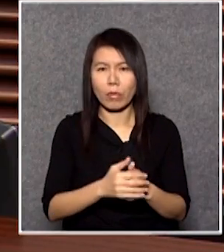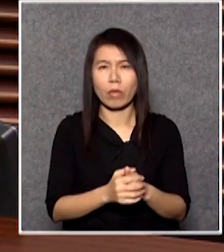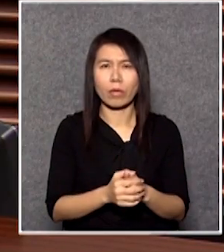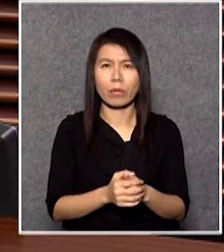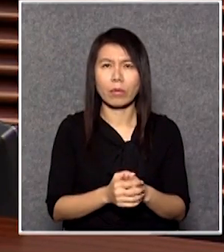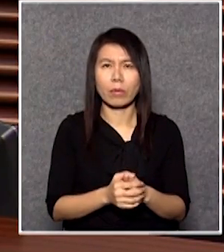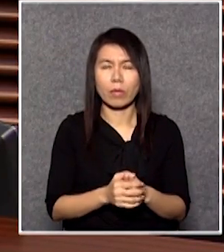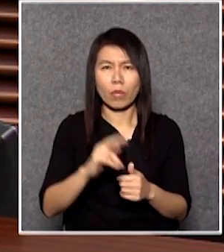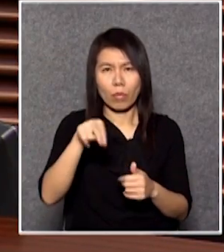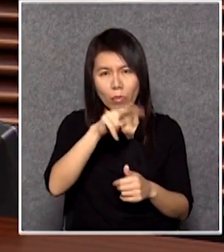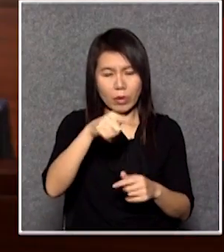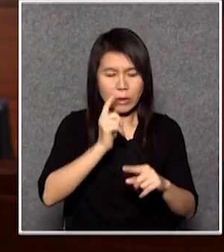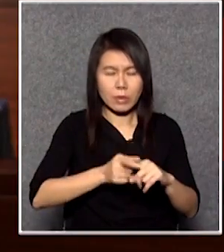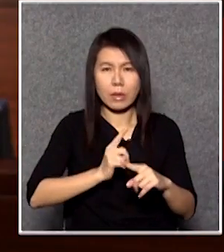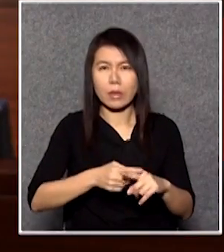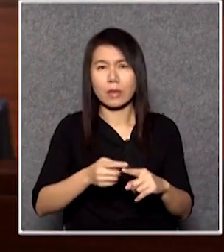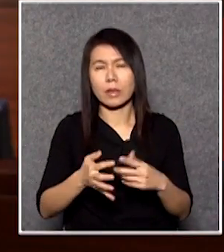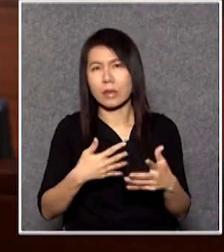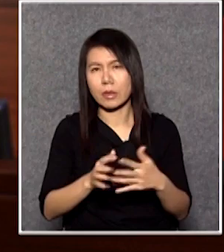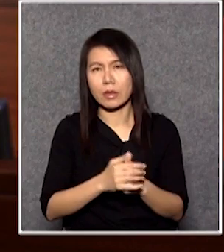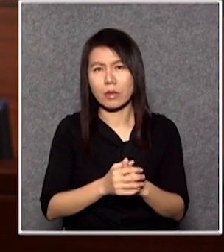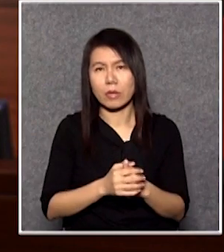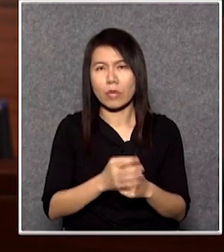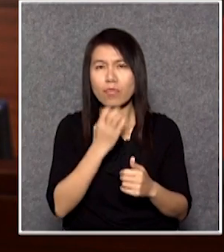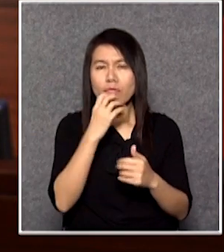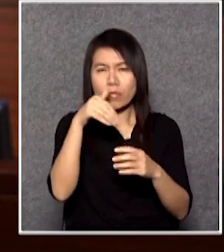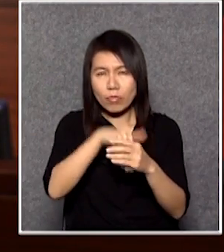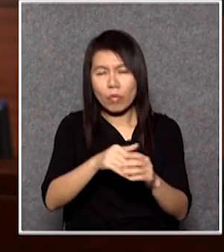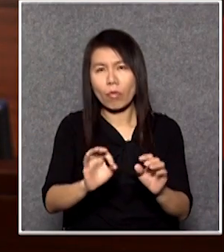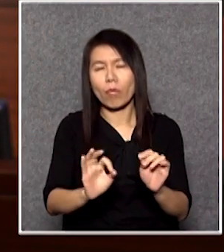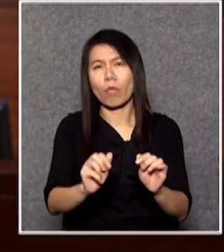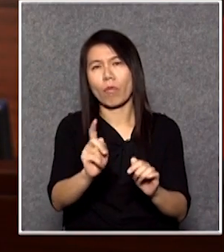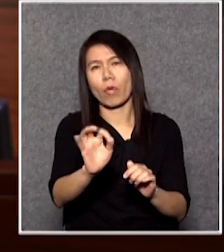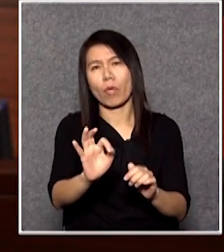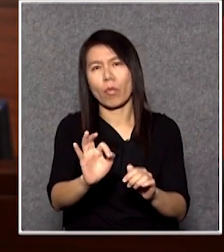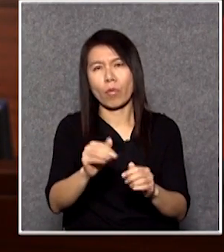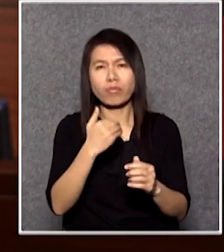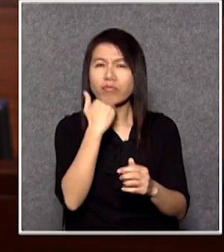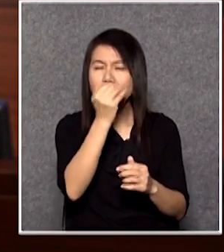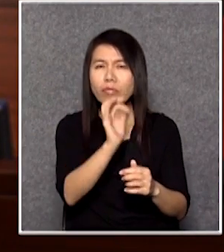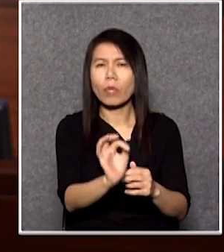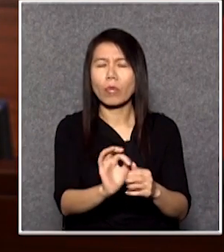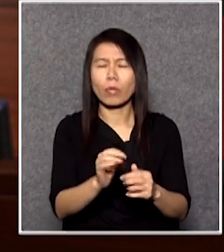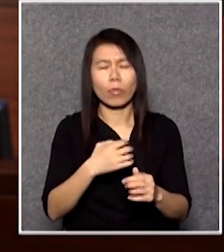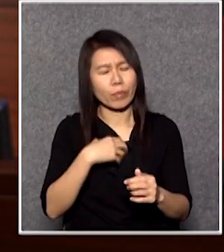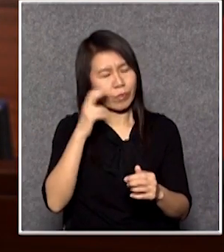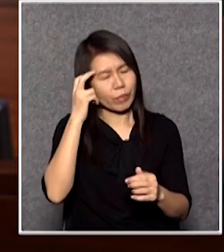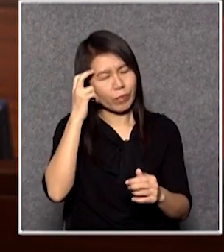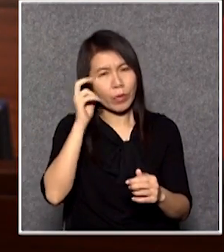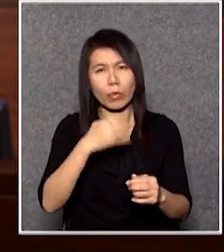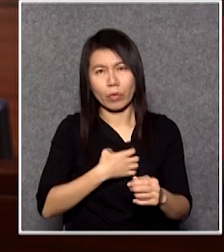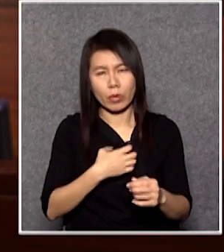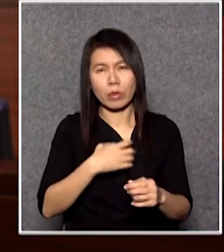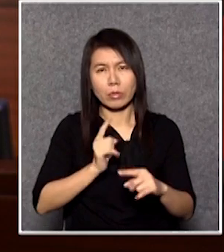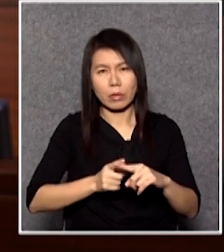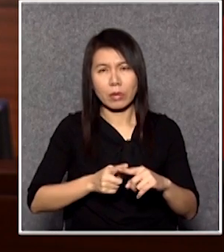去找出個真相的嘛。既然股東都 不追查，那麼我有個理由覺得其實真的可能有機會沒有這